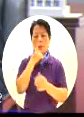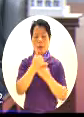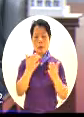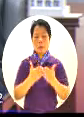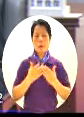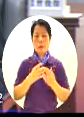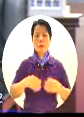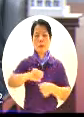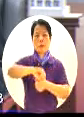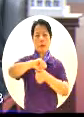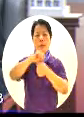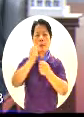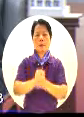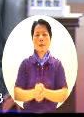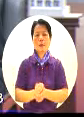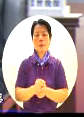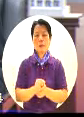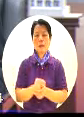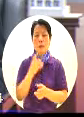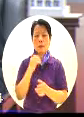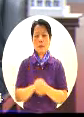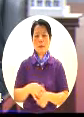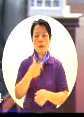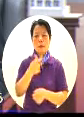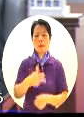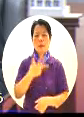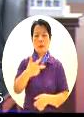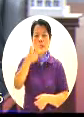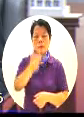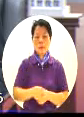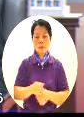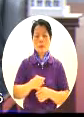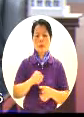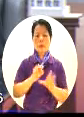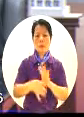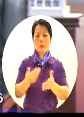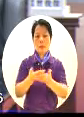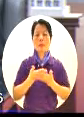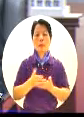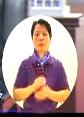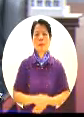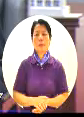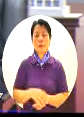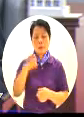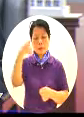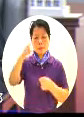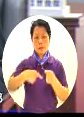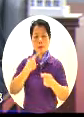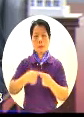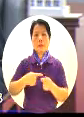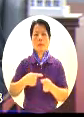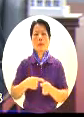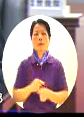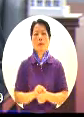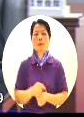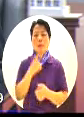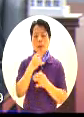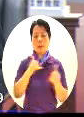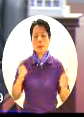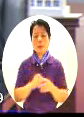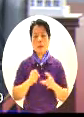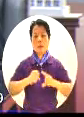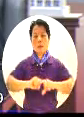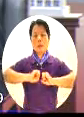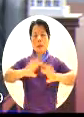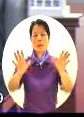加差不多7亿的收入嘛哈。明年我们公告